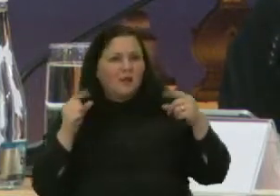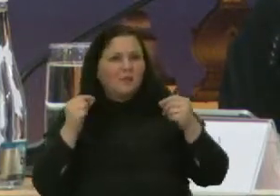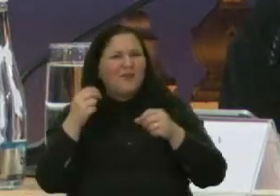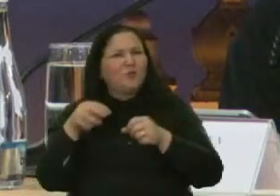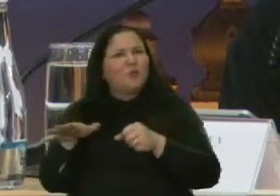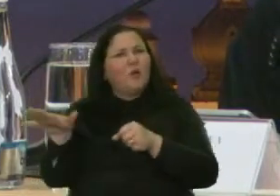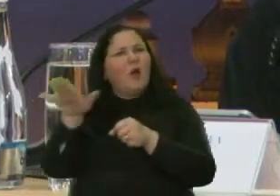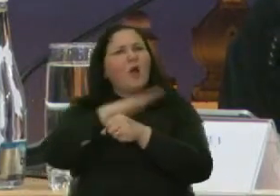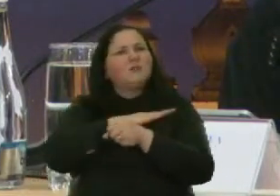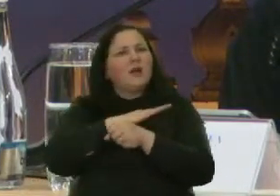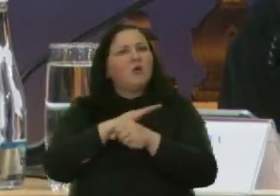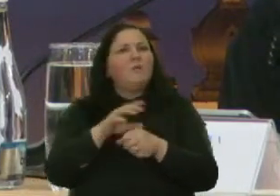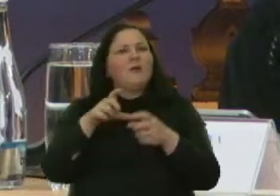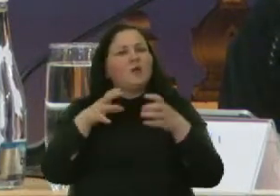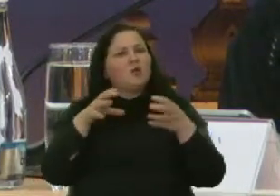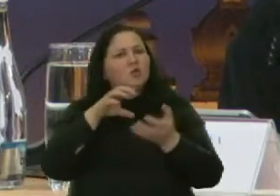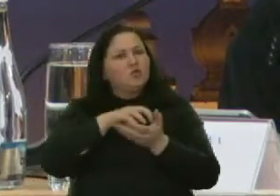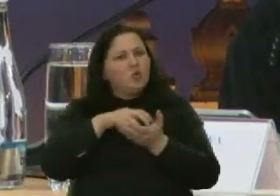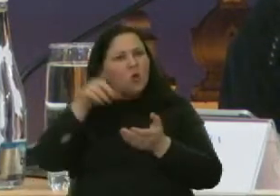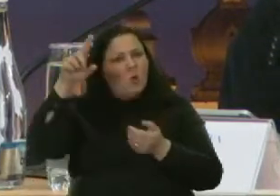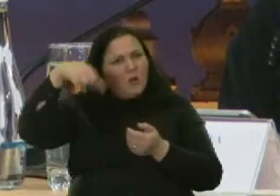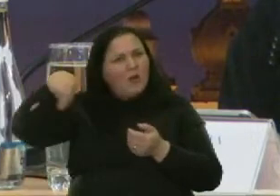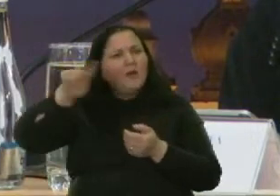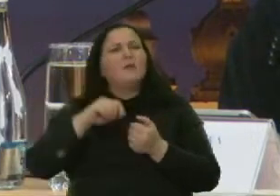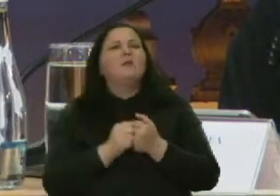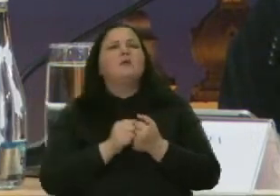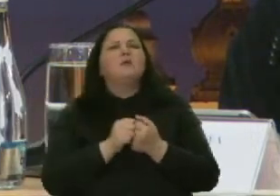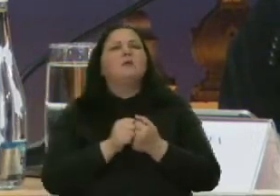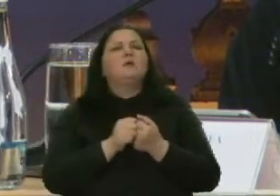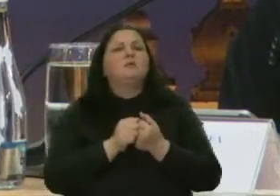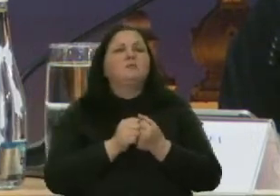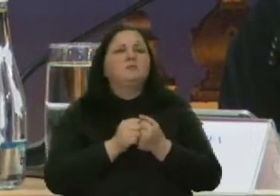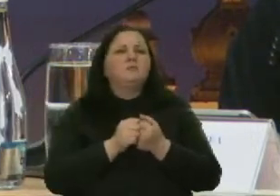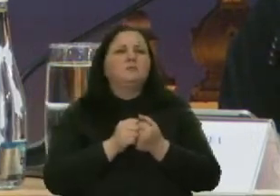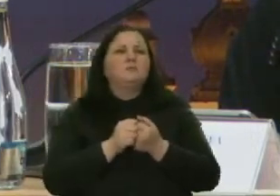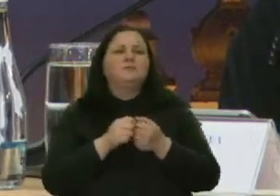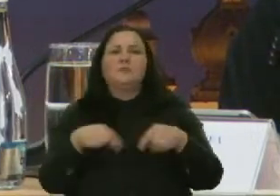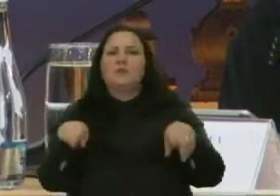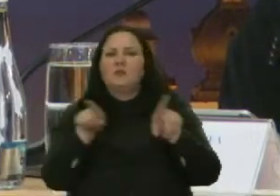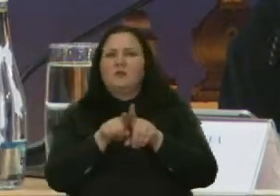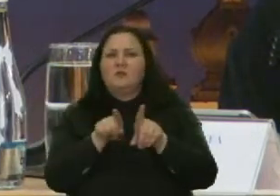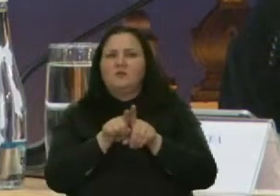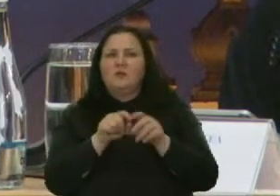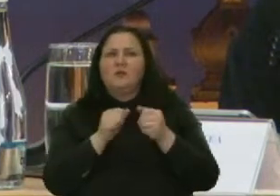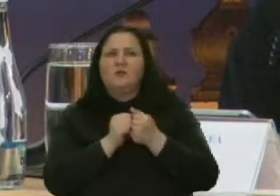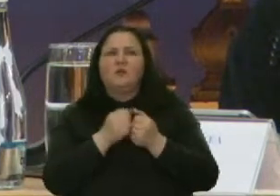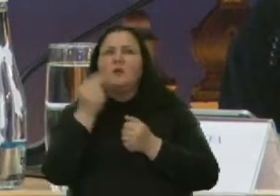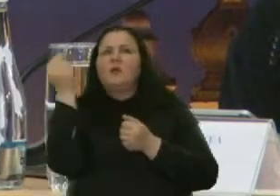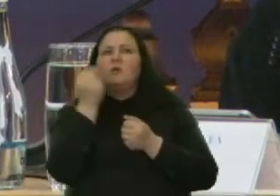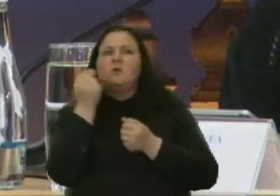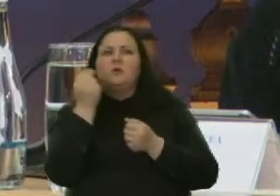capitolul 67 c 15 este prins acolo ă De asemenea